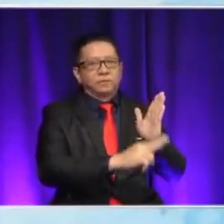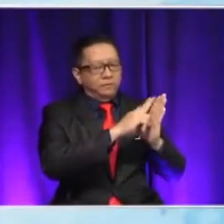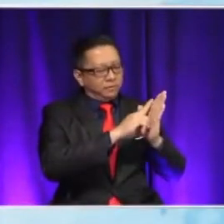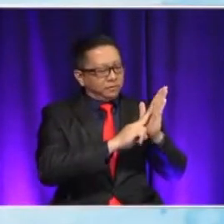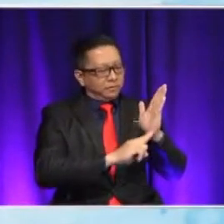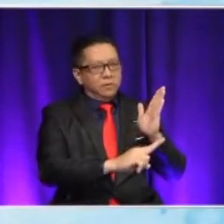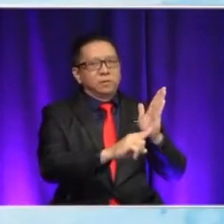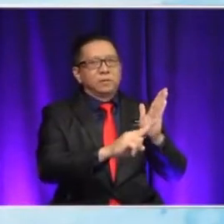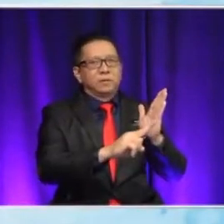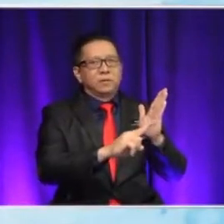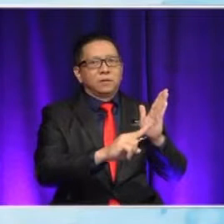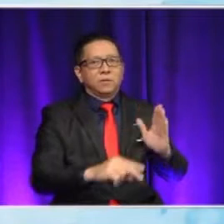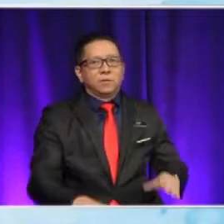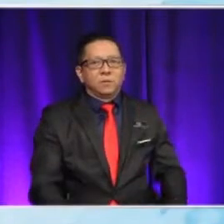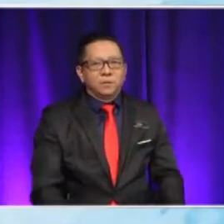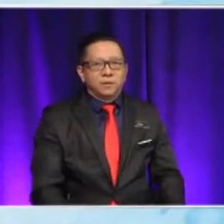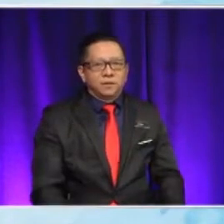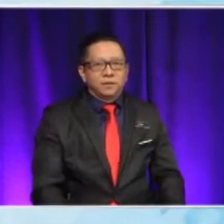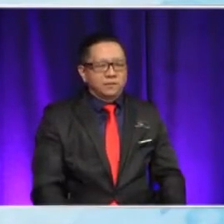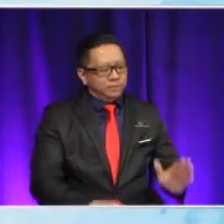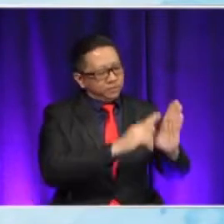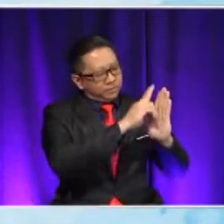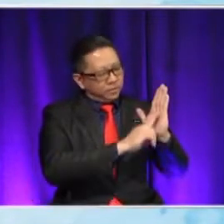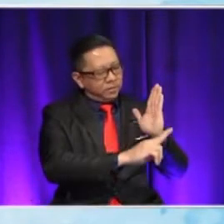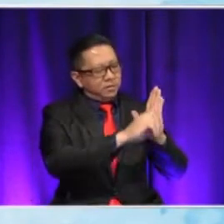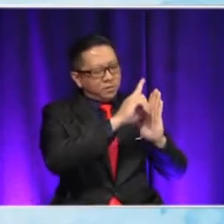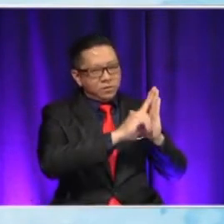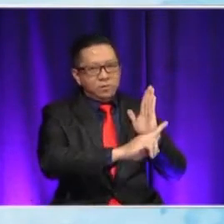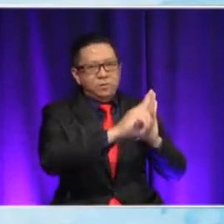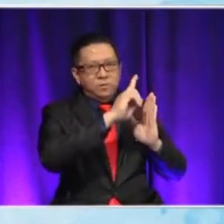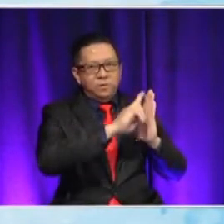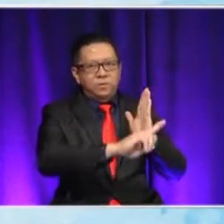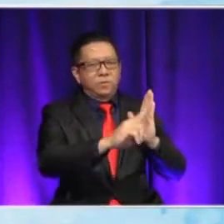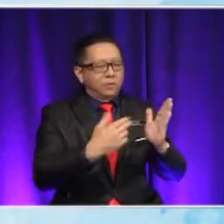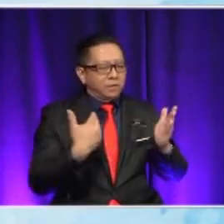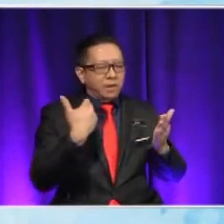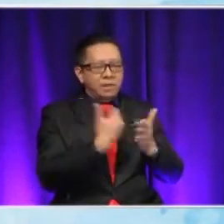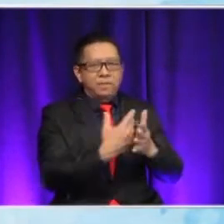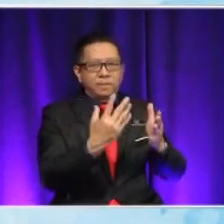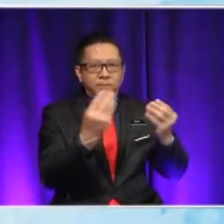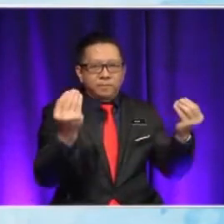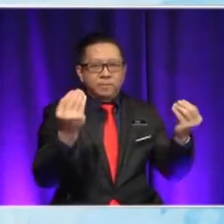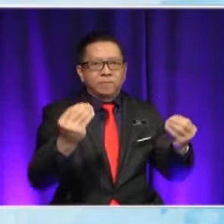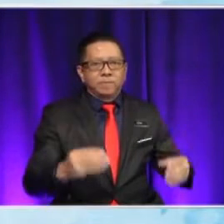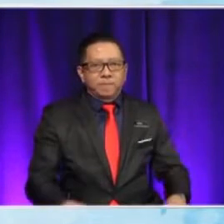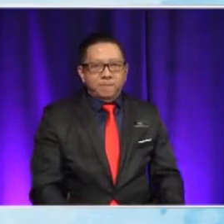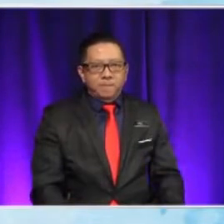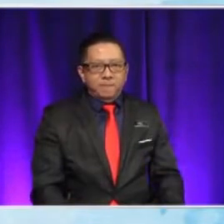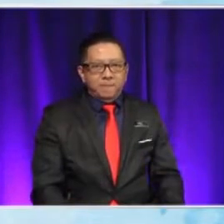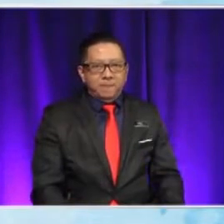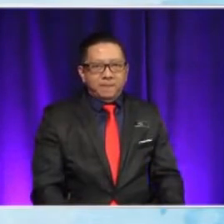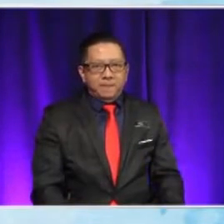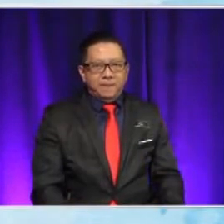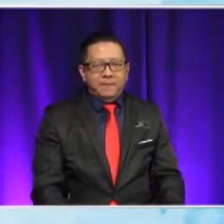tak cukup ambil lagi pun tengah kita ambil warna yang lebih cerah